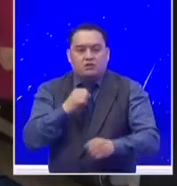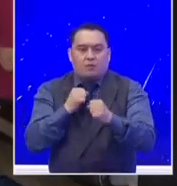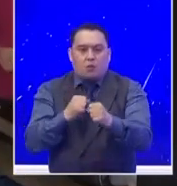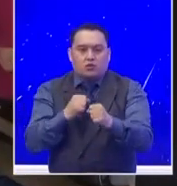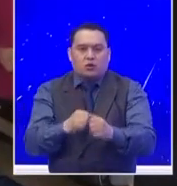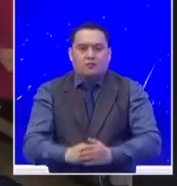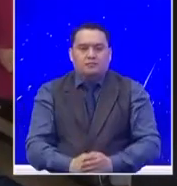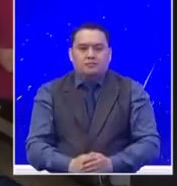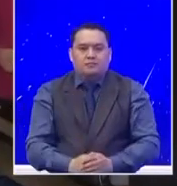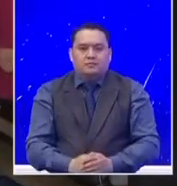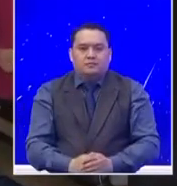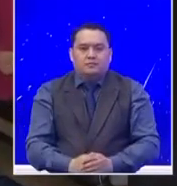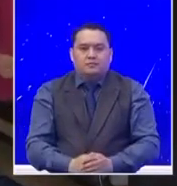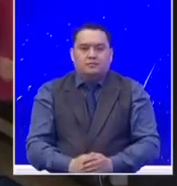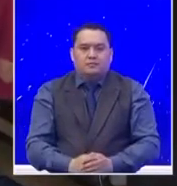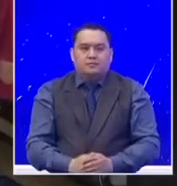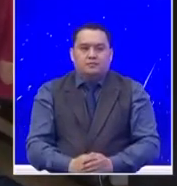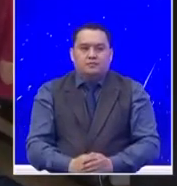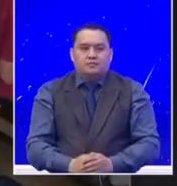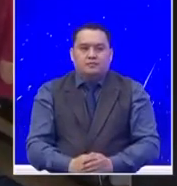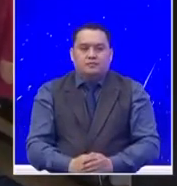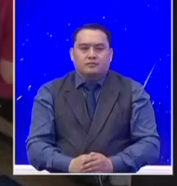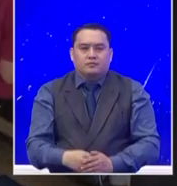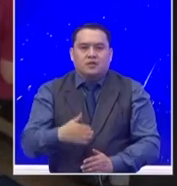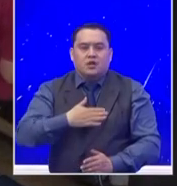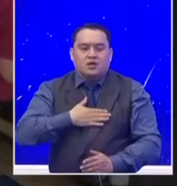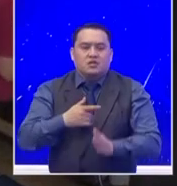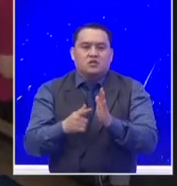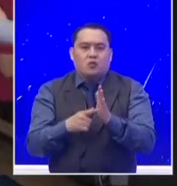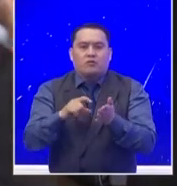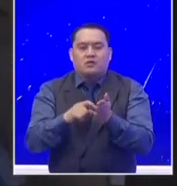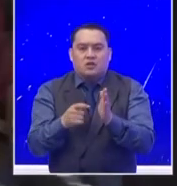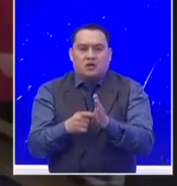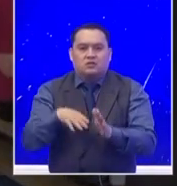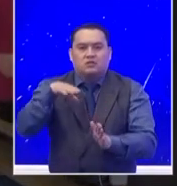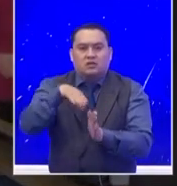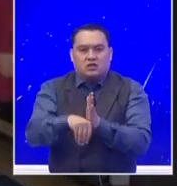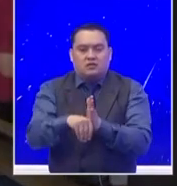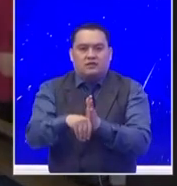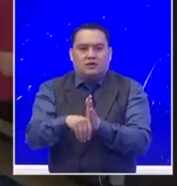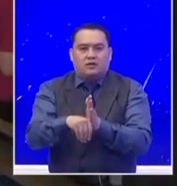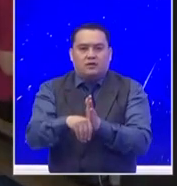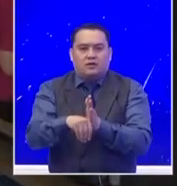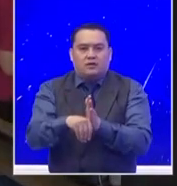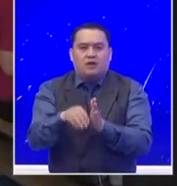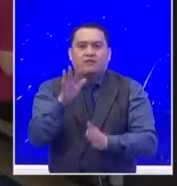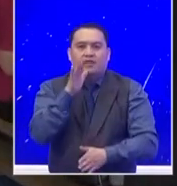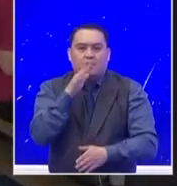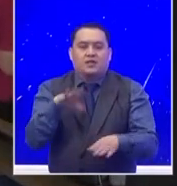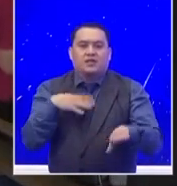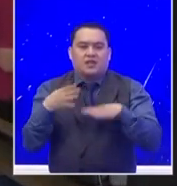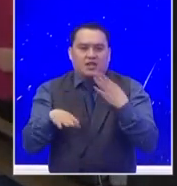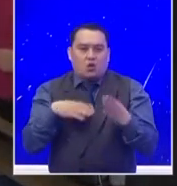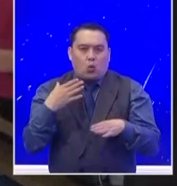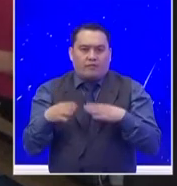Он начал заниматься с 7 класса, село Каспан, гвардейского района тогда было. За период тренировочного